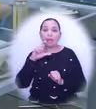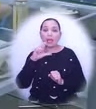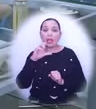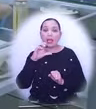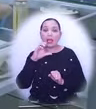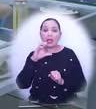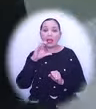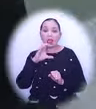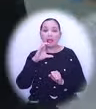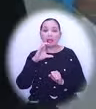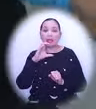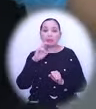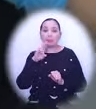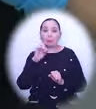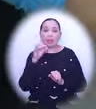krem surtiladi.